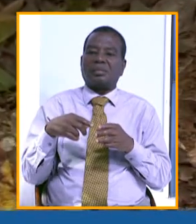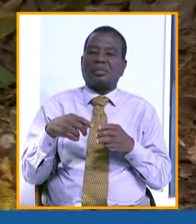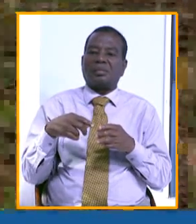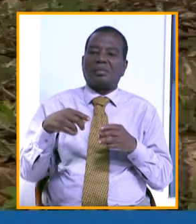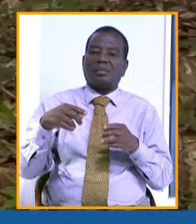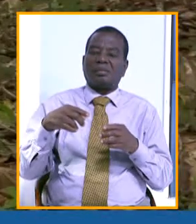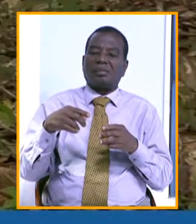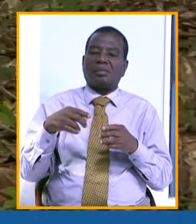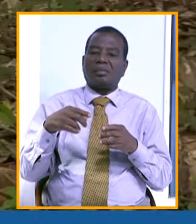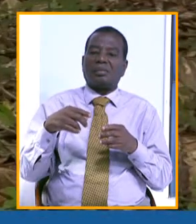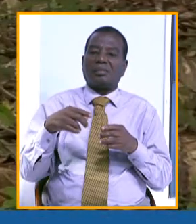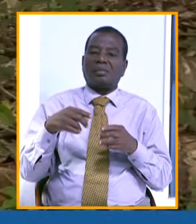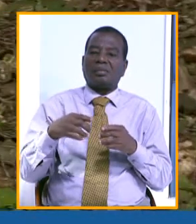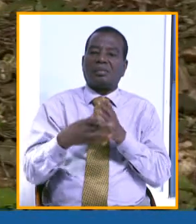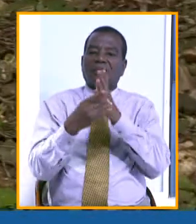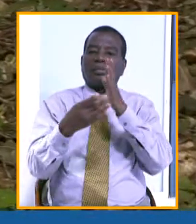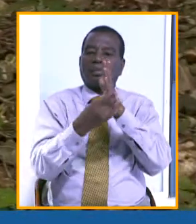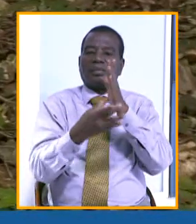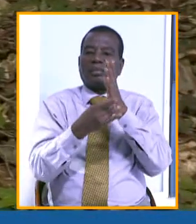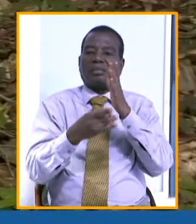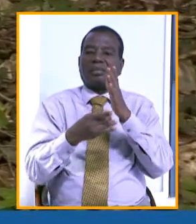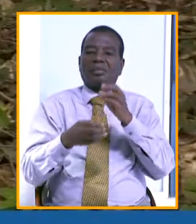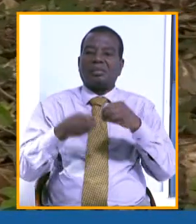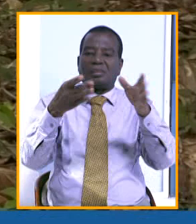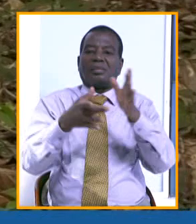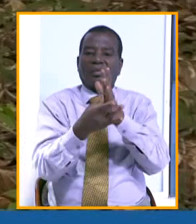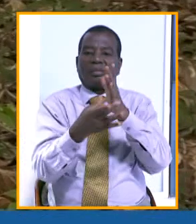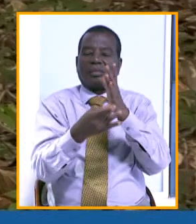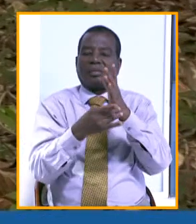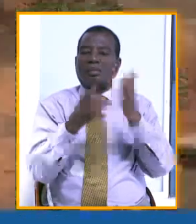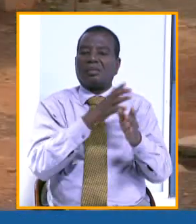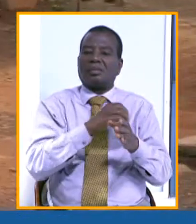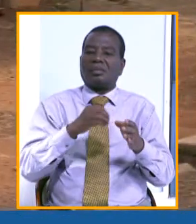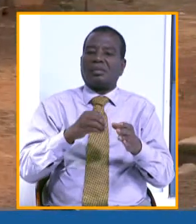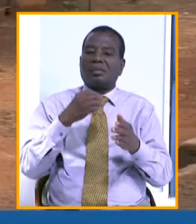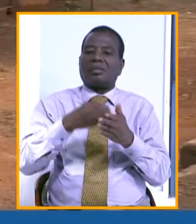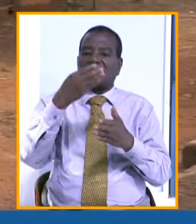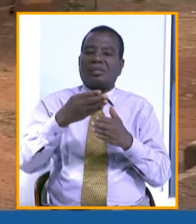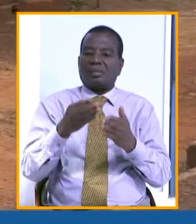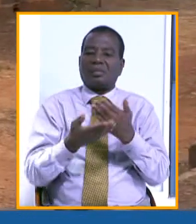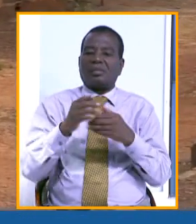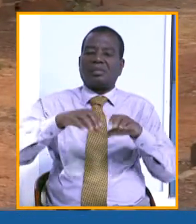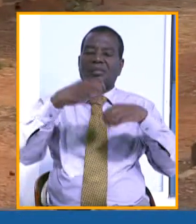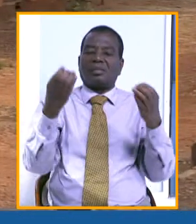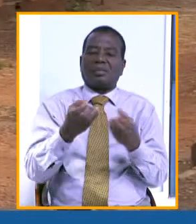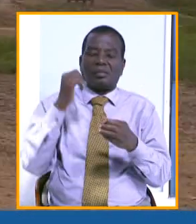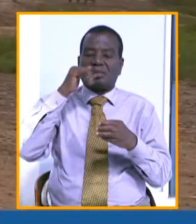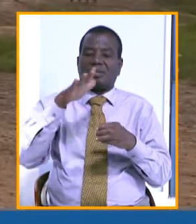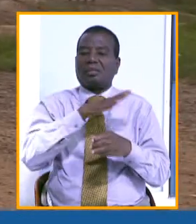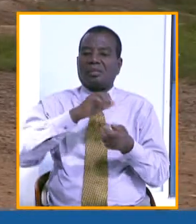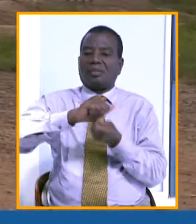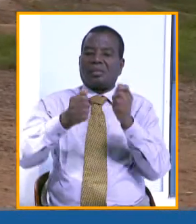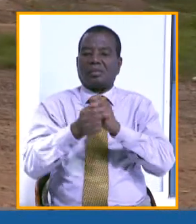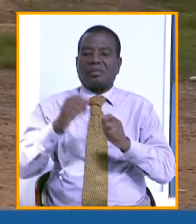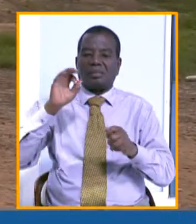l'huile. De l'huile. De l'huile. La production d'Arthur est essentiellement achetée par des coopératives de femmes qui ont fait de la transformation